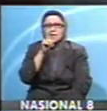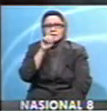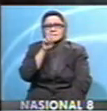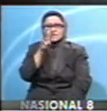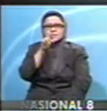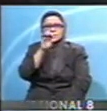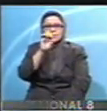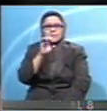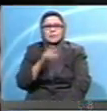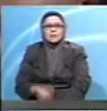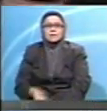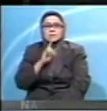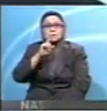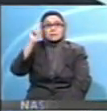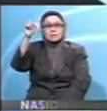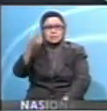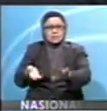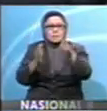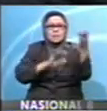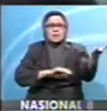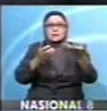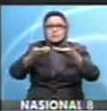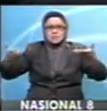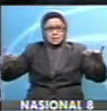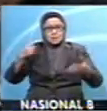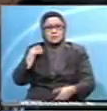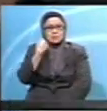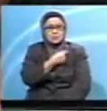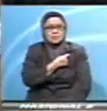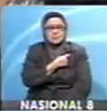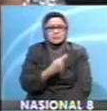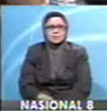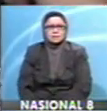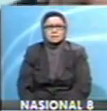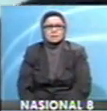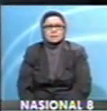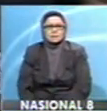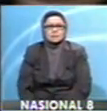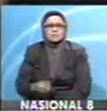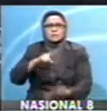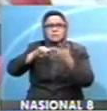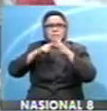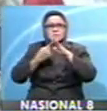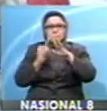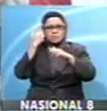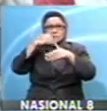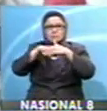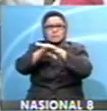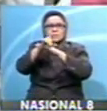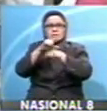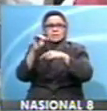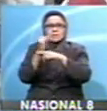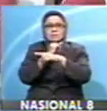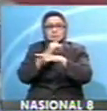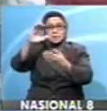Khairudin maut yang memisahkan kita nampak mula mewarnai industri hiburan tanah